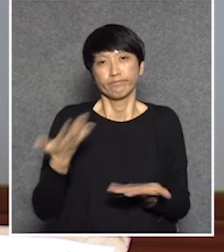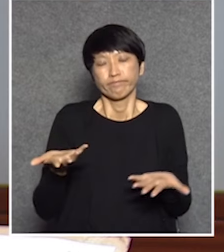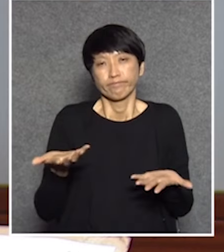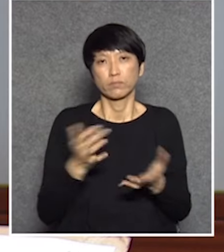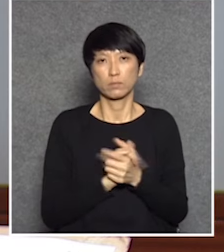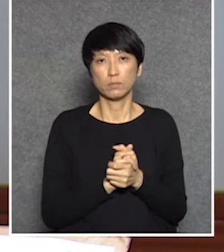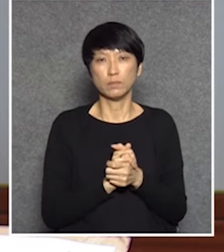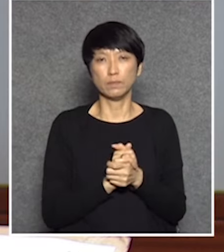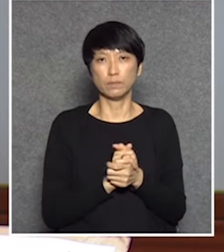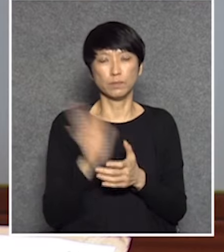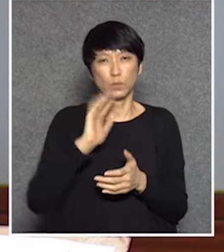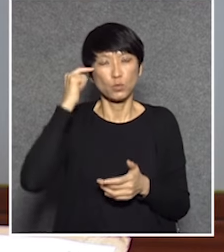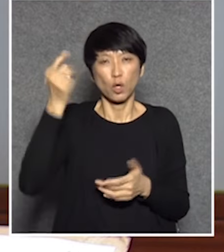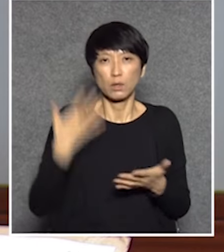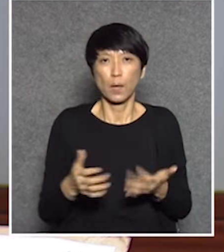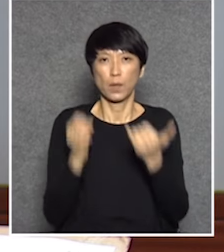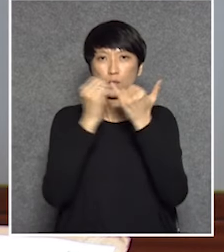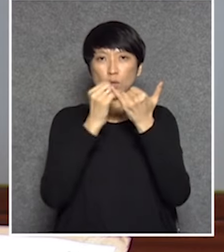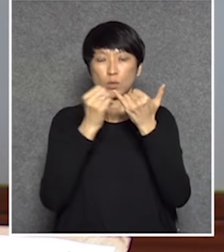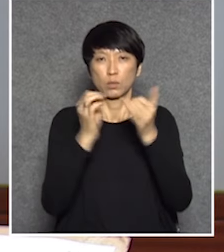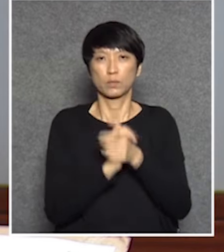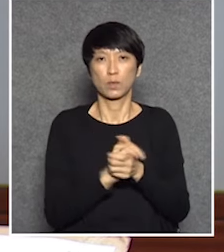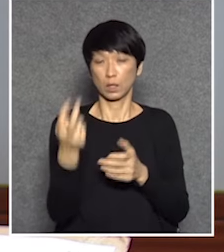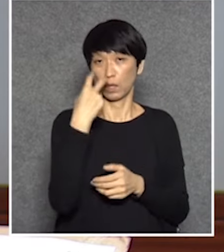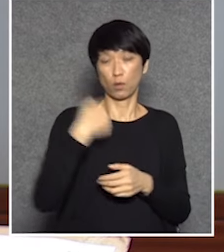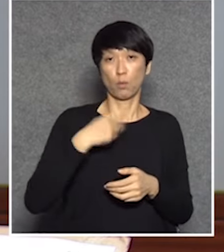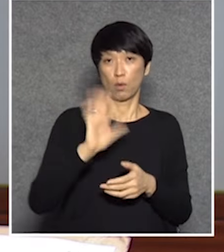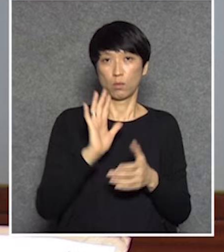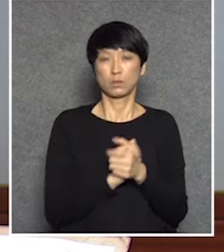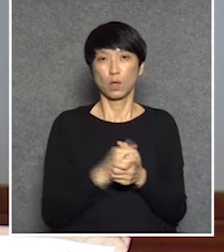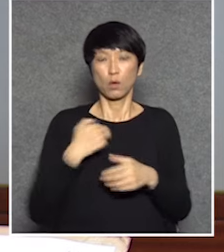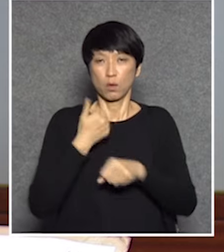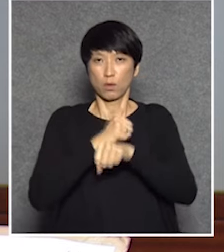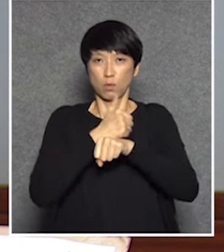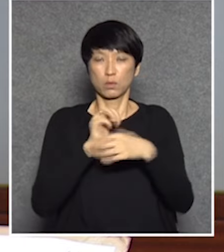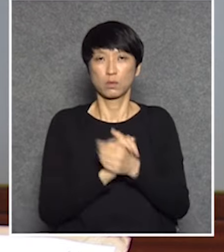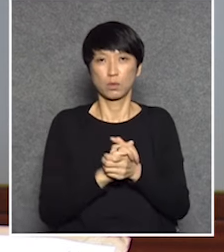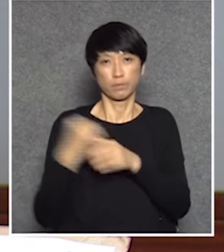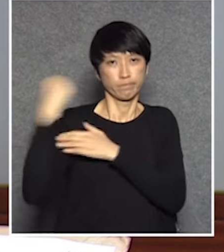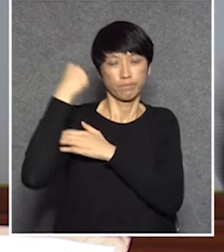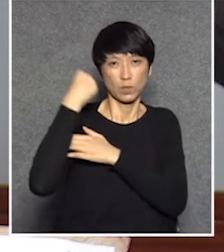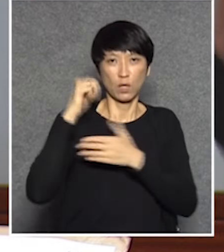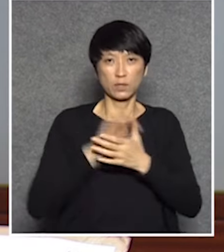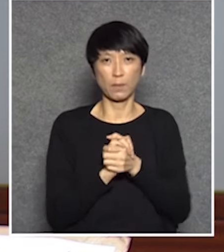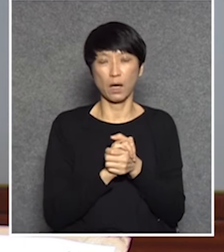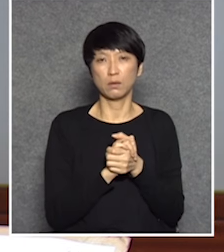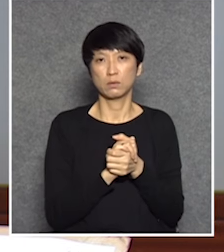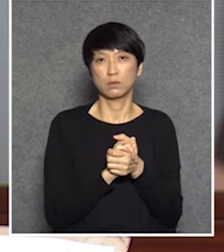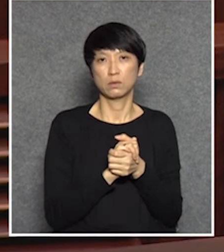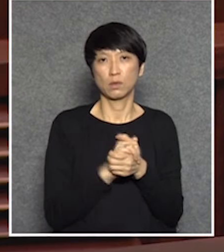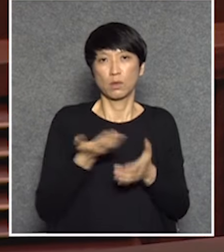我都唔想今日六十歲，我就係六十歲，郭軒唔使望住我，我都有機會噶嘛，我梗係奮鬥啦，哥，係咪啊？各位同